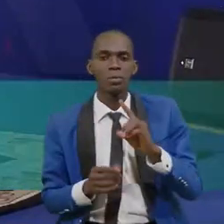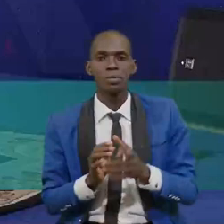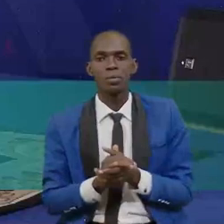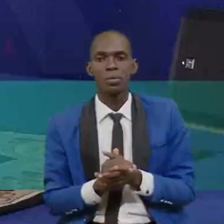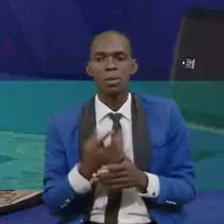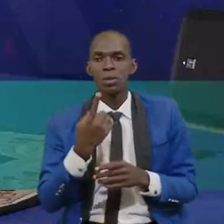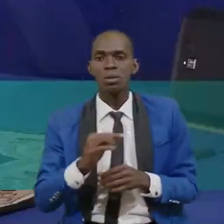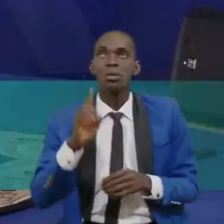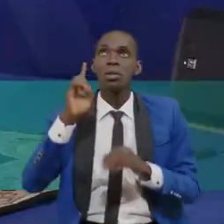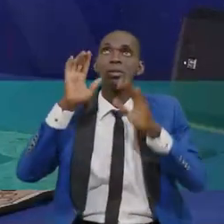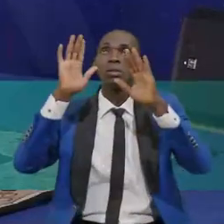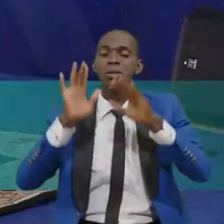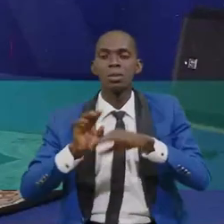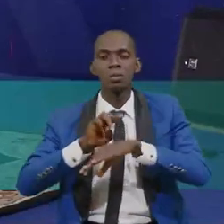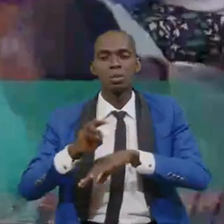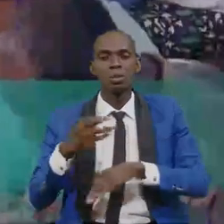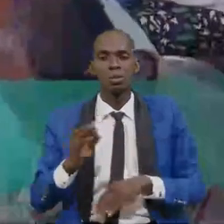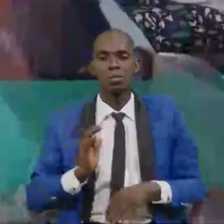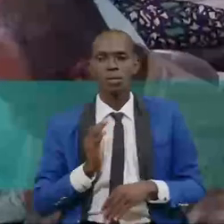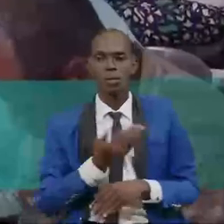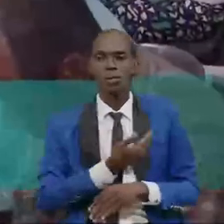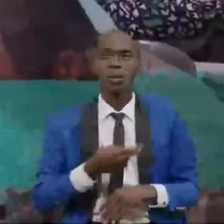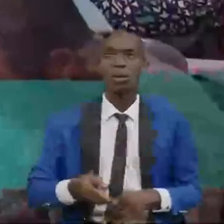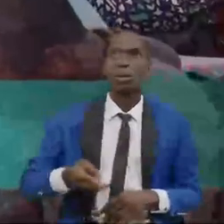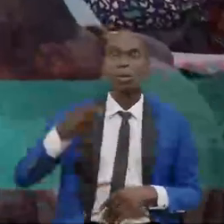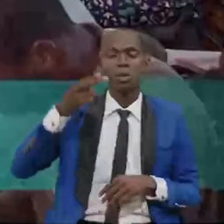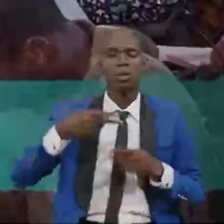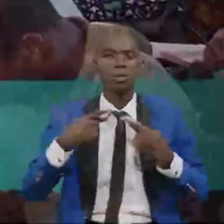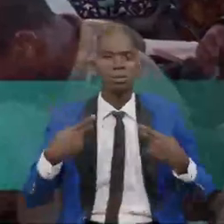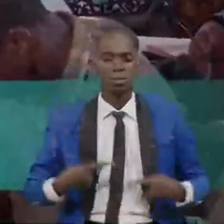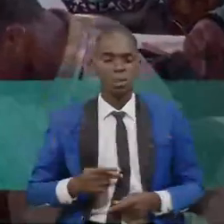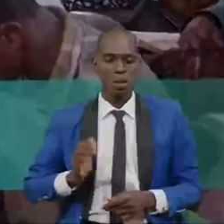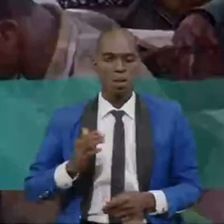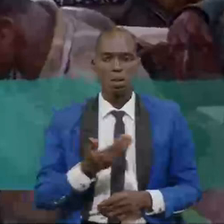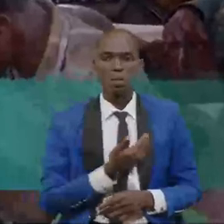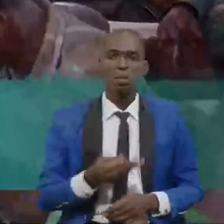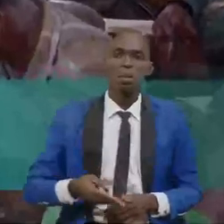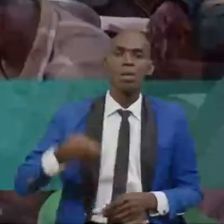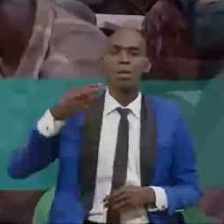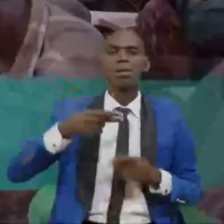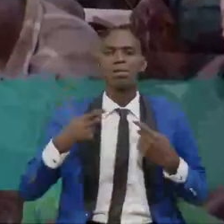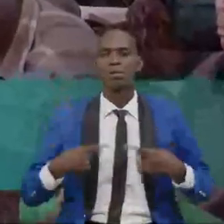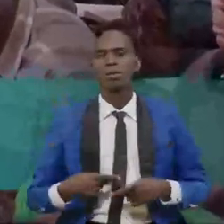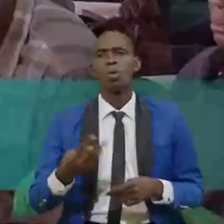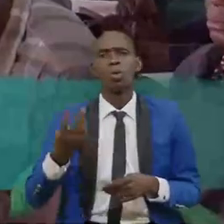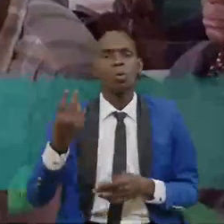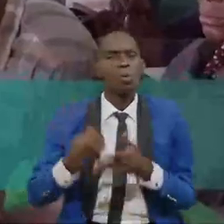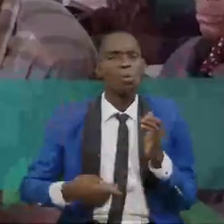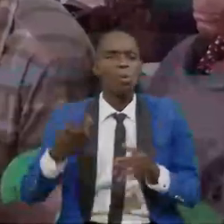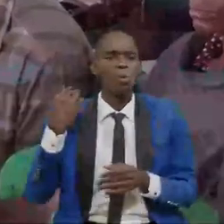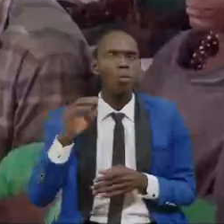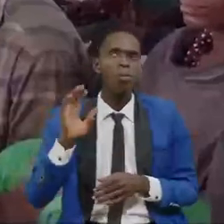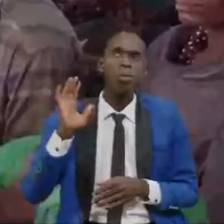le ministère excellent de notre souverain sacrificateur. Souverain sacrificateur, quel est notre